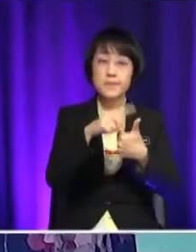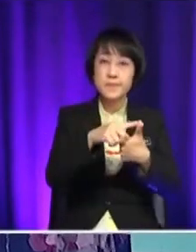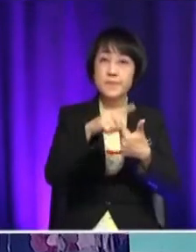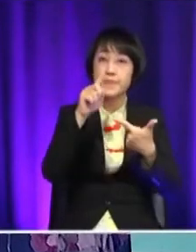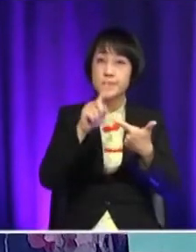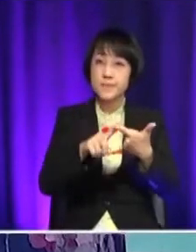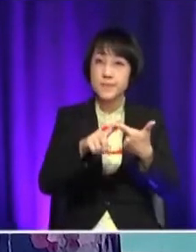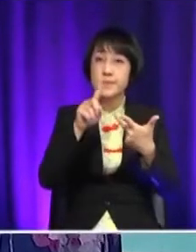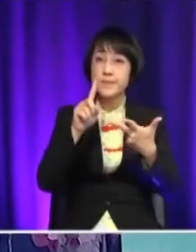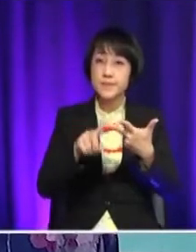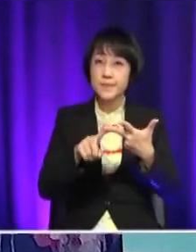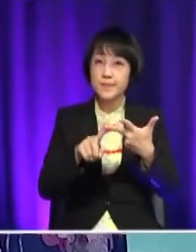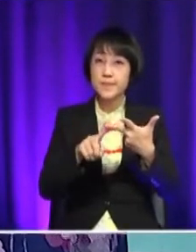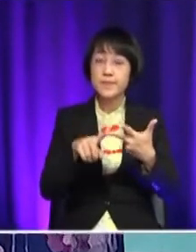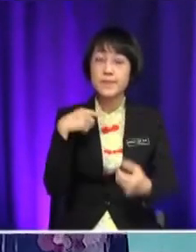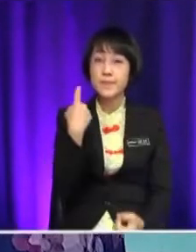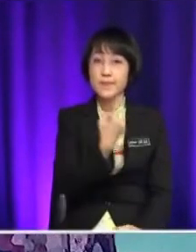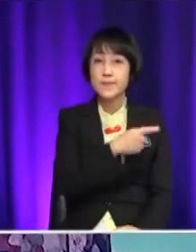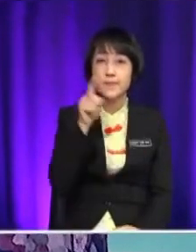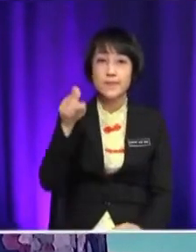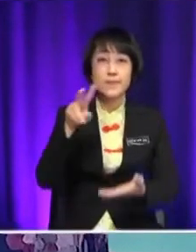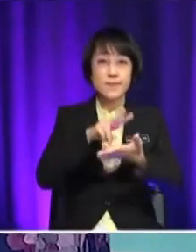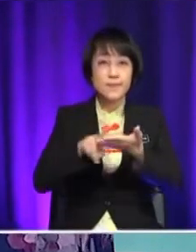bahan tiga, kita kena baca dengan